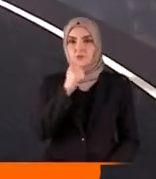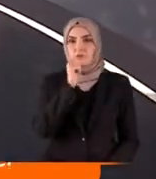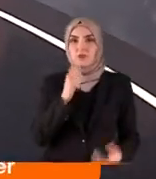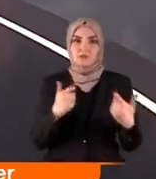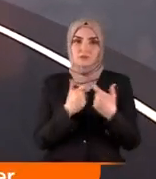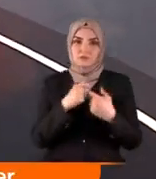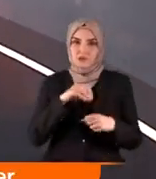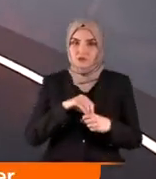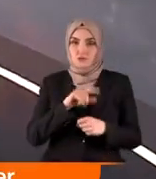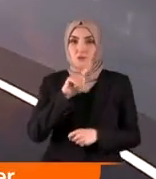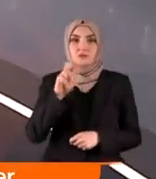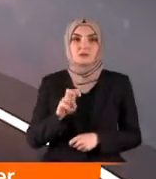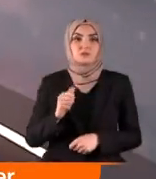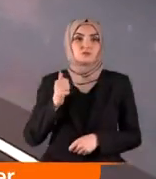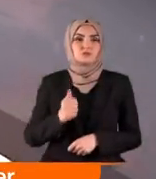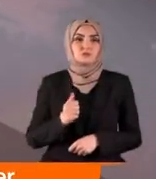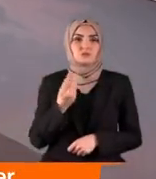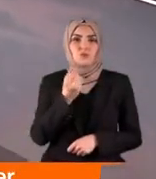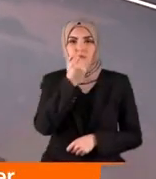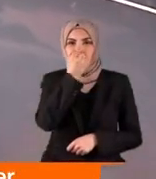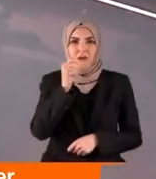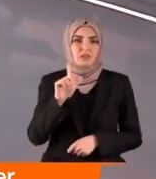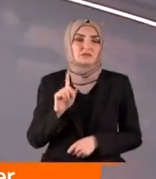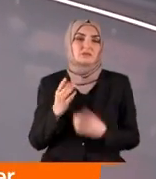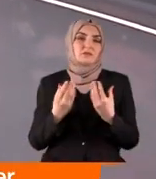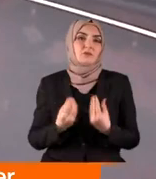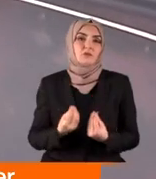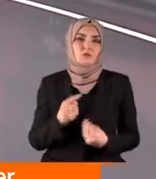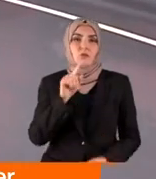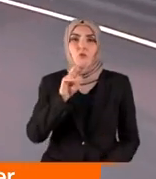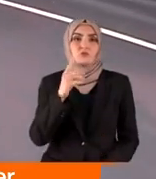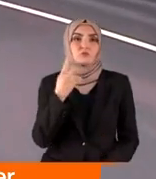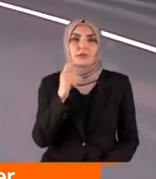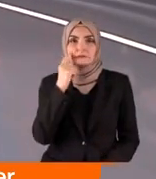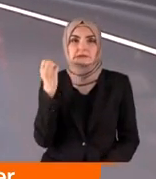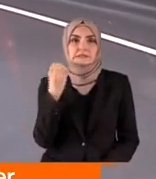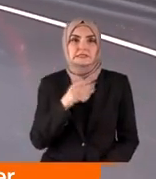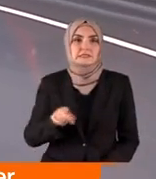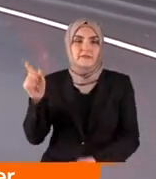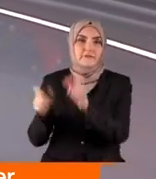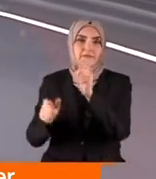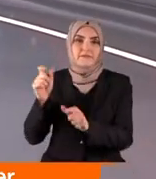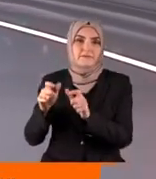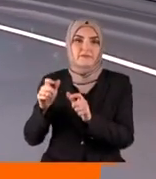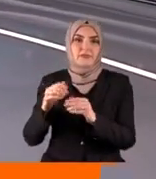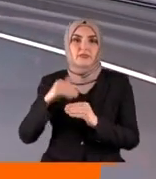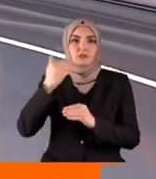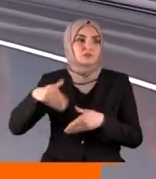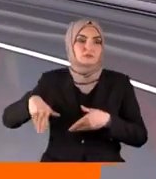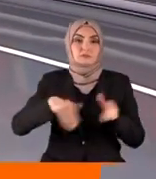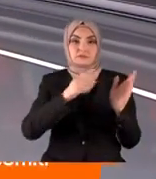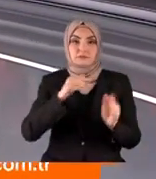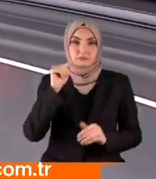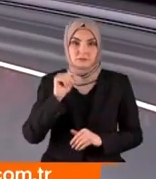Ukrayna Savaşı'nda 18. günde çok kanlı geçti. 13 bin sivilin daha tahliye edildiği ülkede kuşatma çemberi giderek